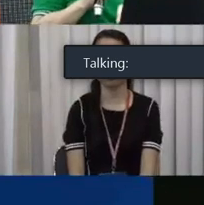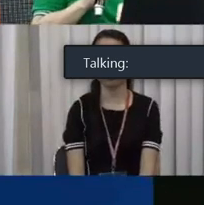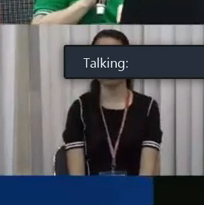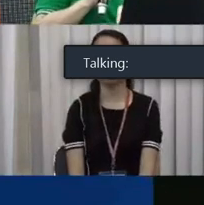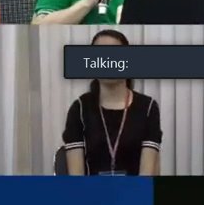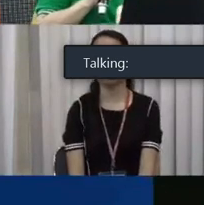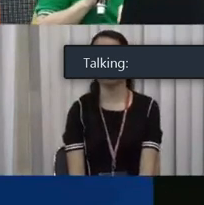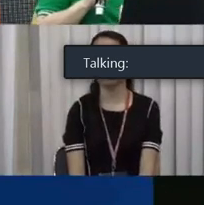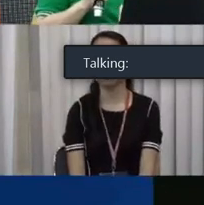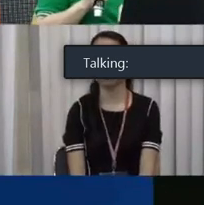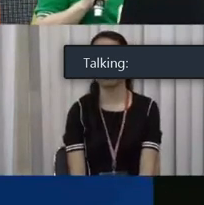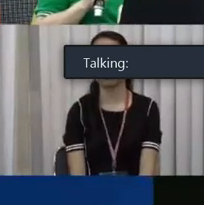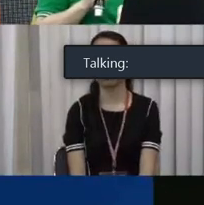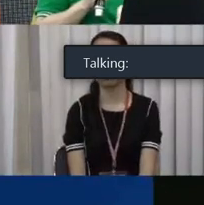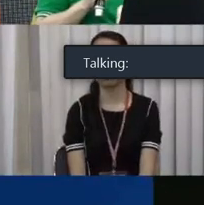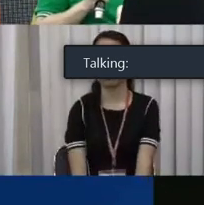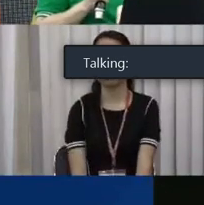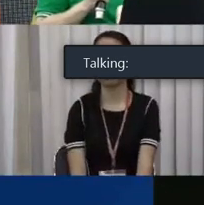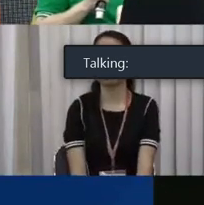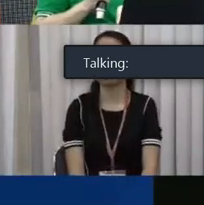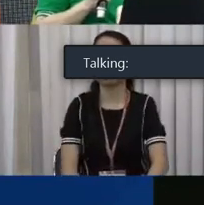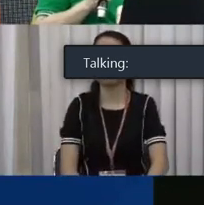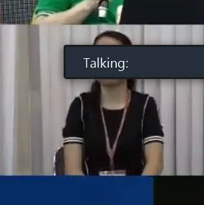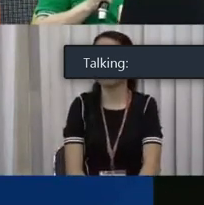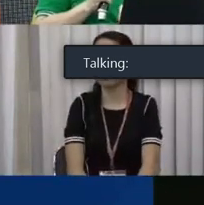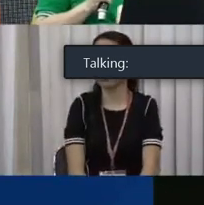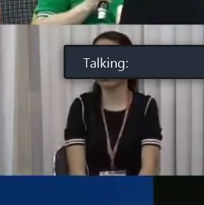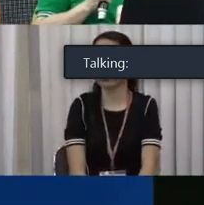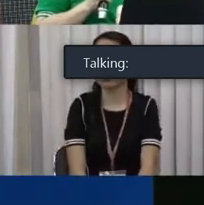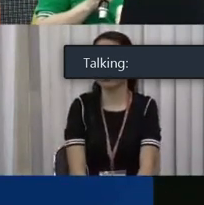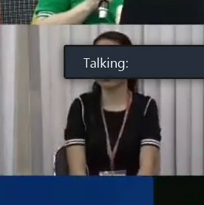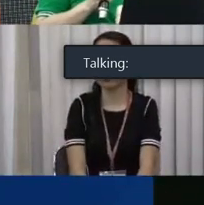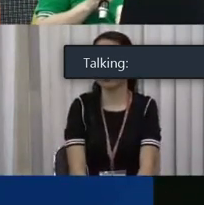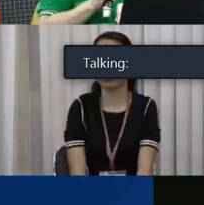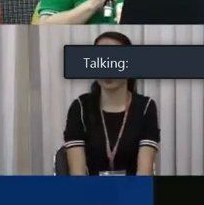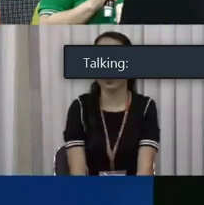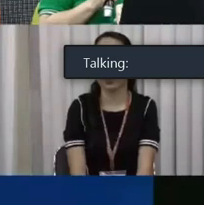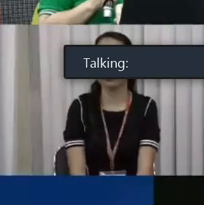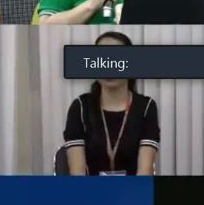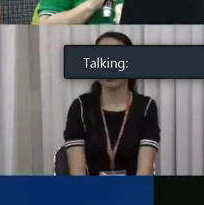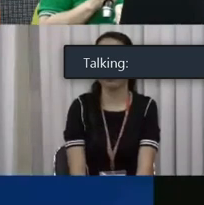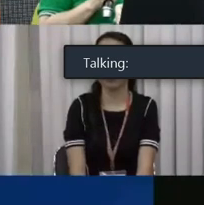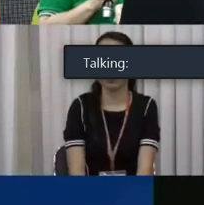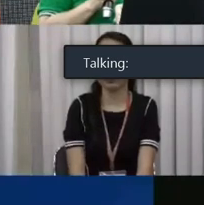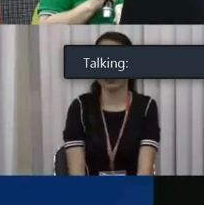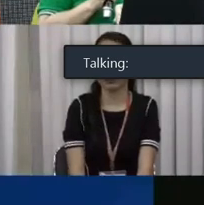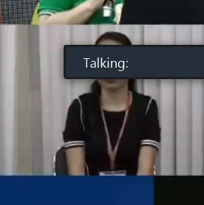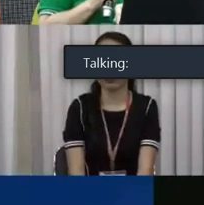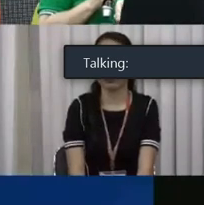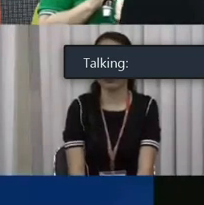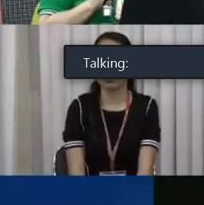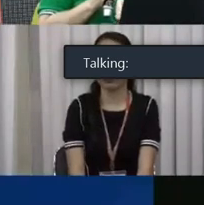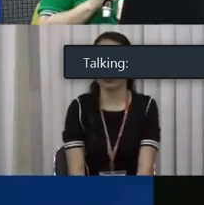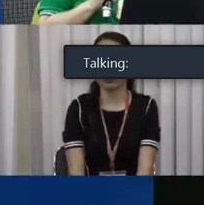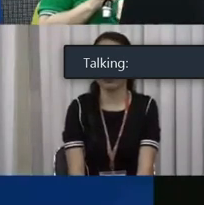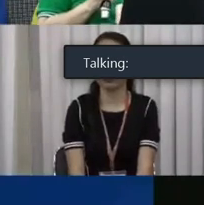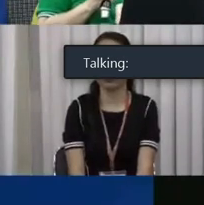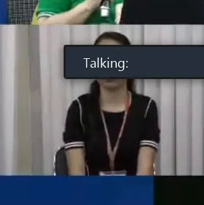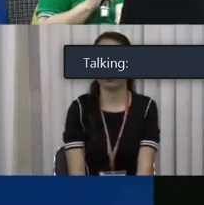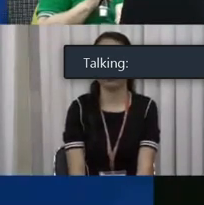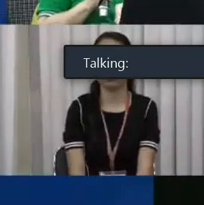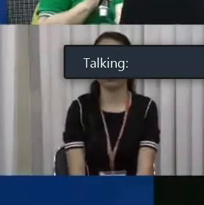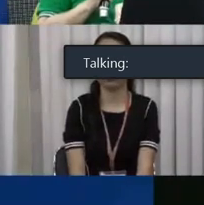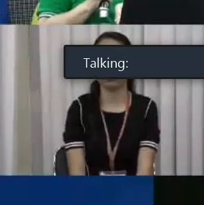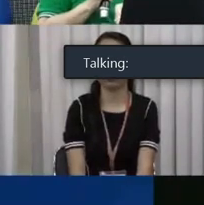so kamo unyay puli. So civil service eligible dapat ang mo-trabaho sa